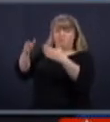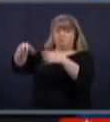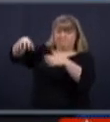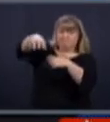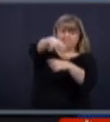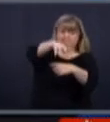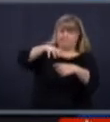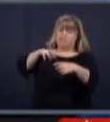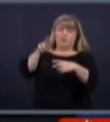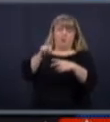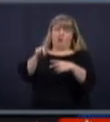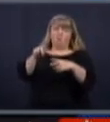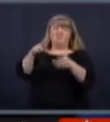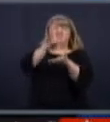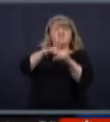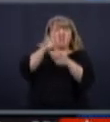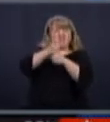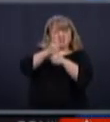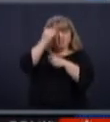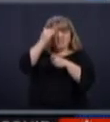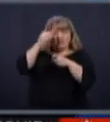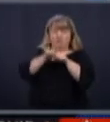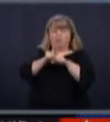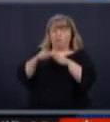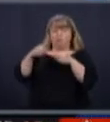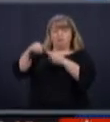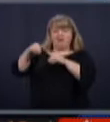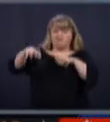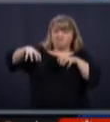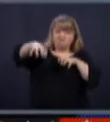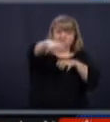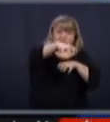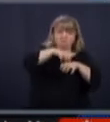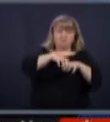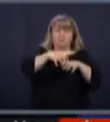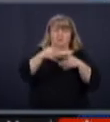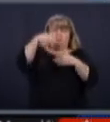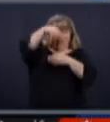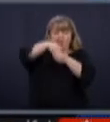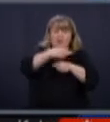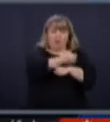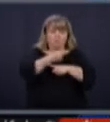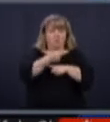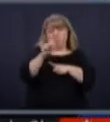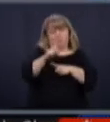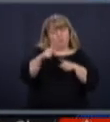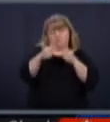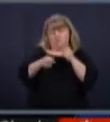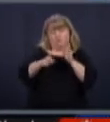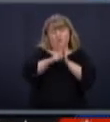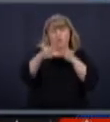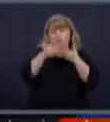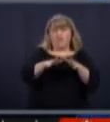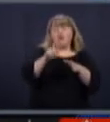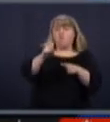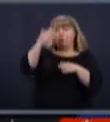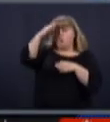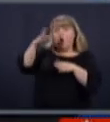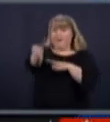des centres d'achat puis qui n'ont pas de devanture extérieure, vont rester fermés. Je vous annonce aussi qu'on